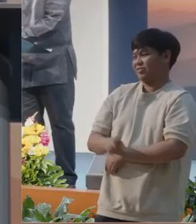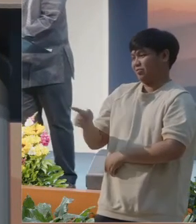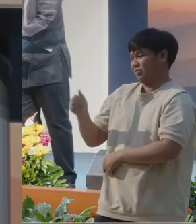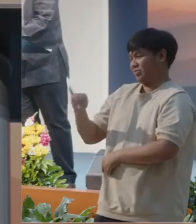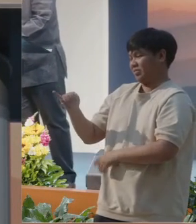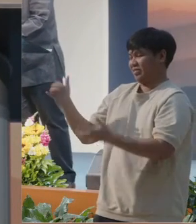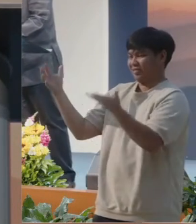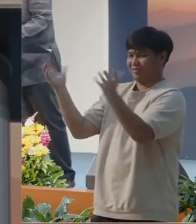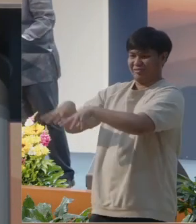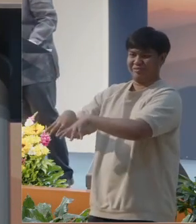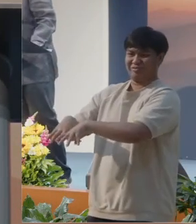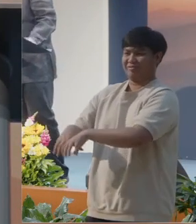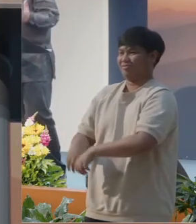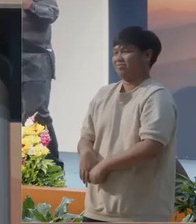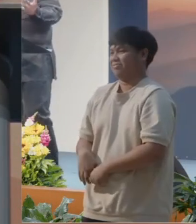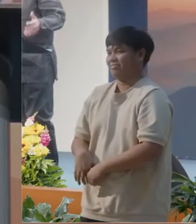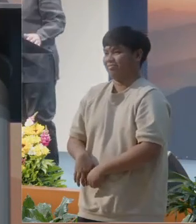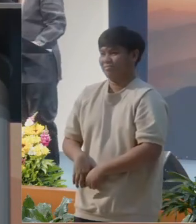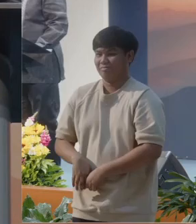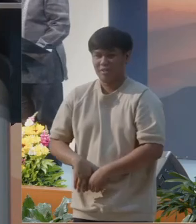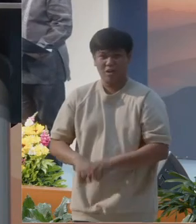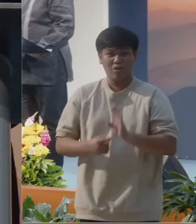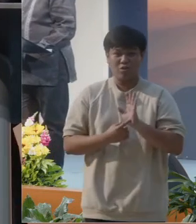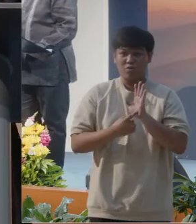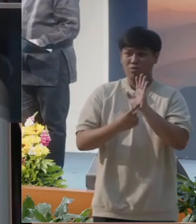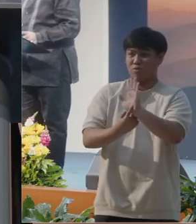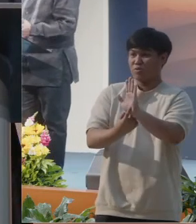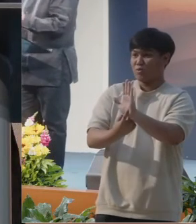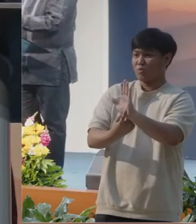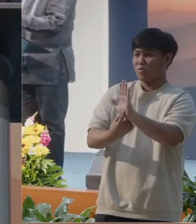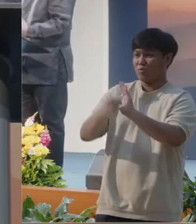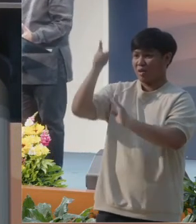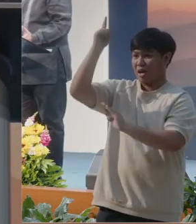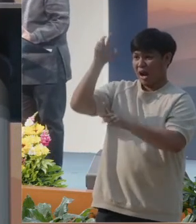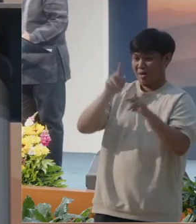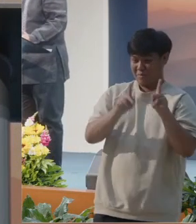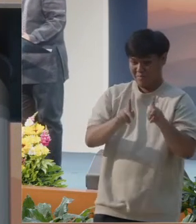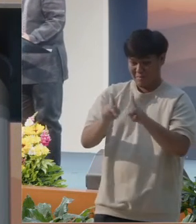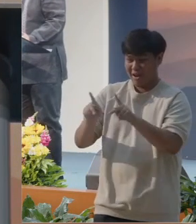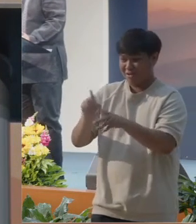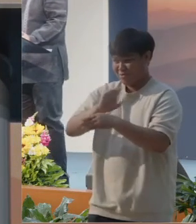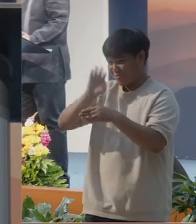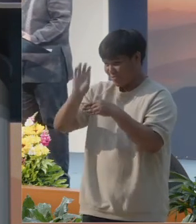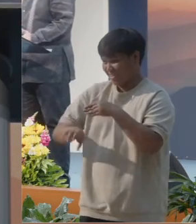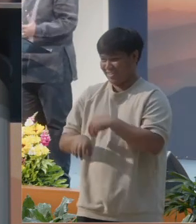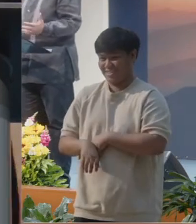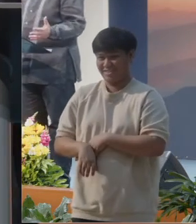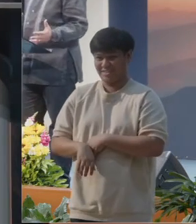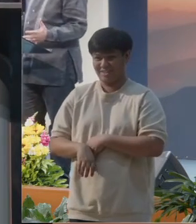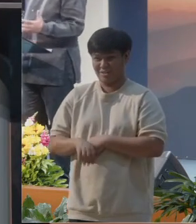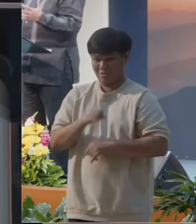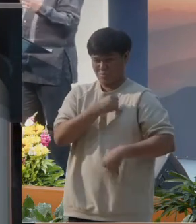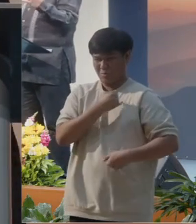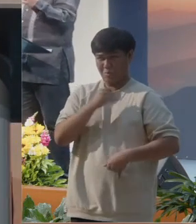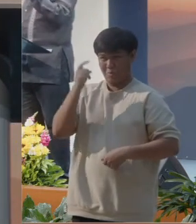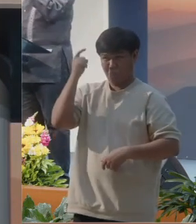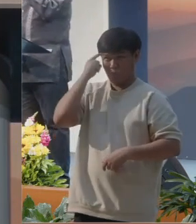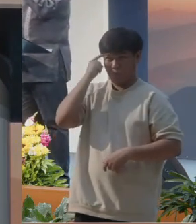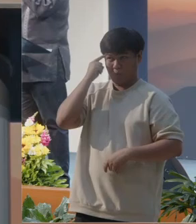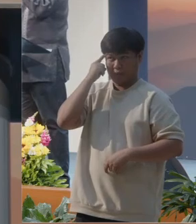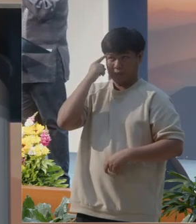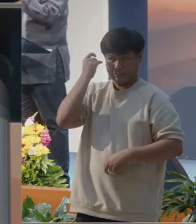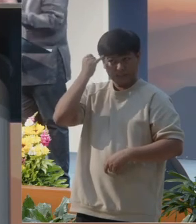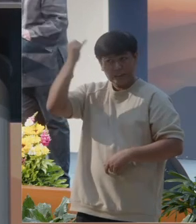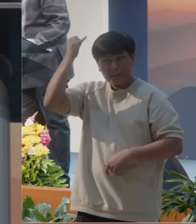Ai. Ngayon ito po isang bagay na ating makikita. Sabi ko nga, ito po ay paghuhusga